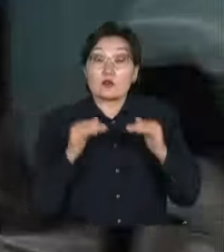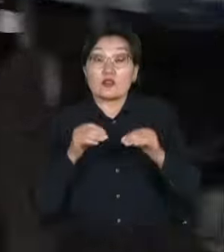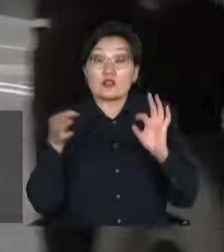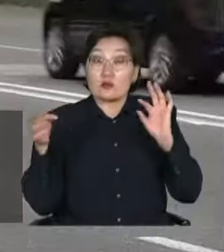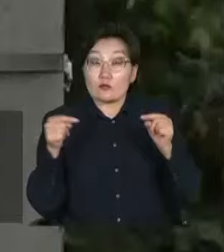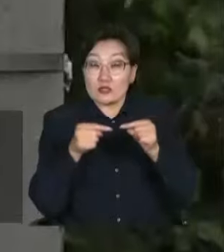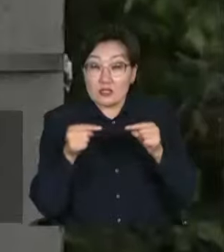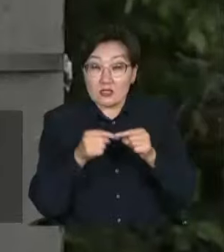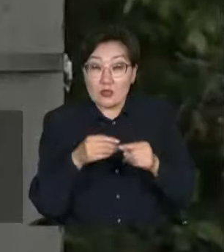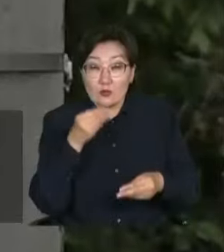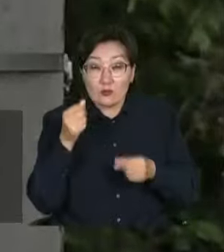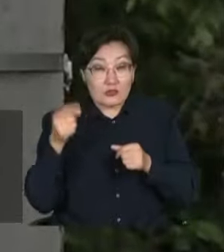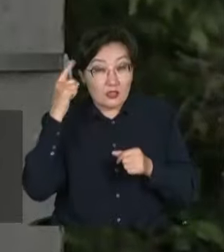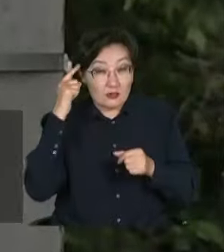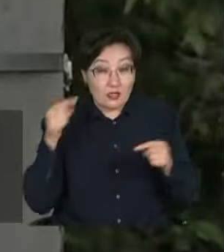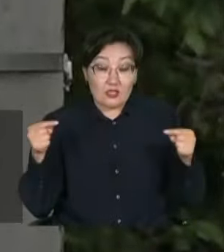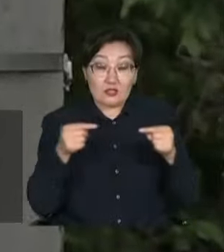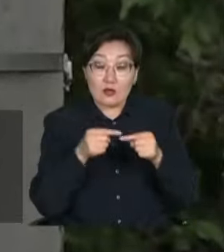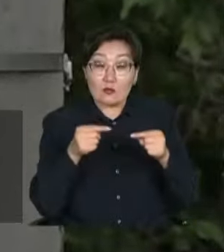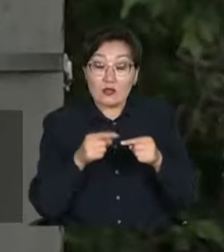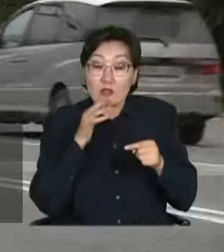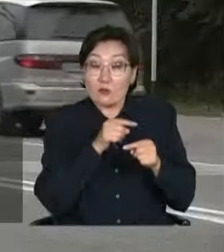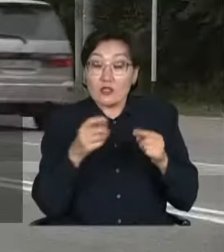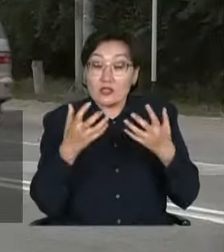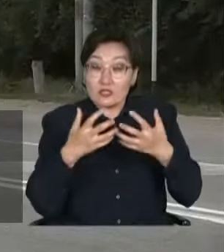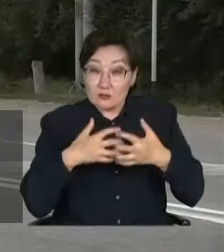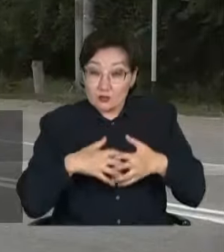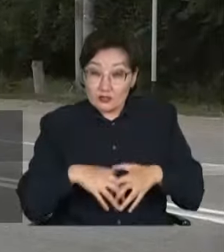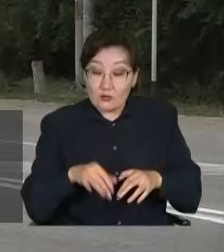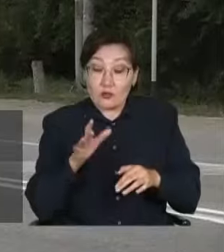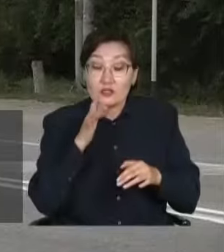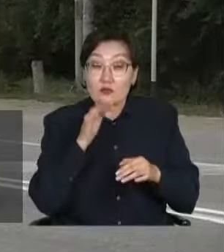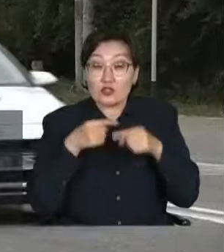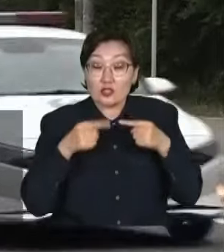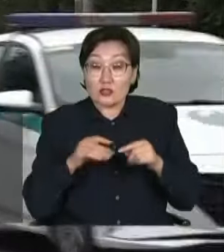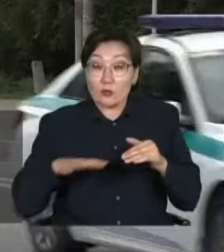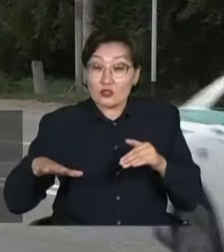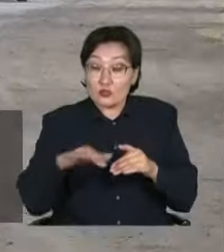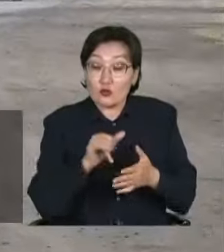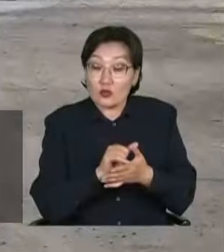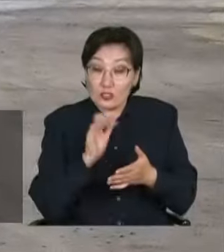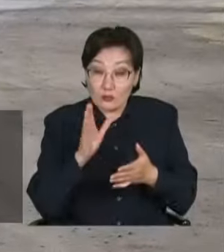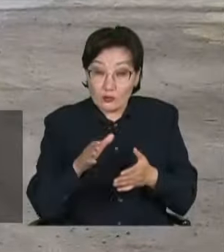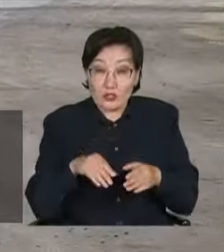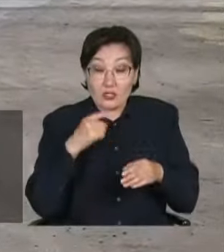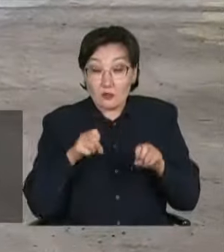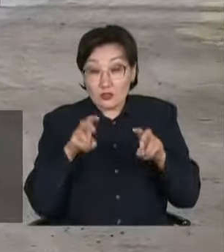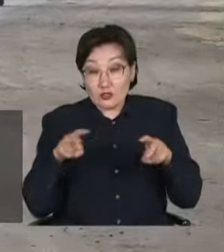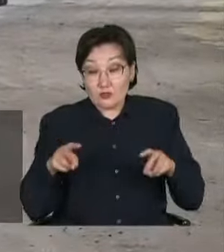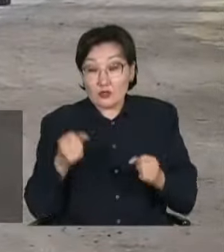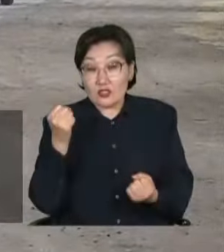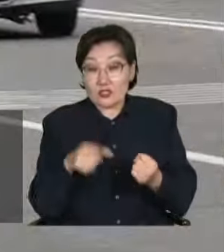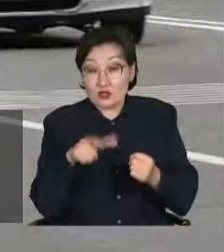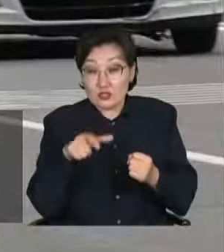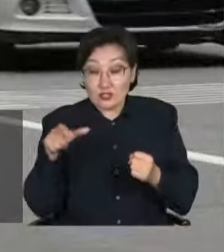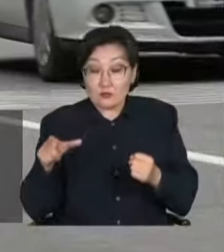және жасанды интеллект нақты уақыт режимінде деректерді талдайтын камералар алдағы уақытта өзге де учаскелерге орнатылады дейді мамандар. Сондықтан көлік